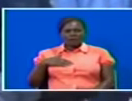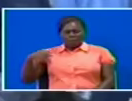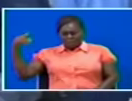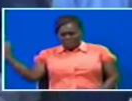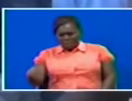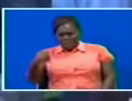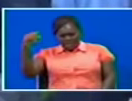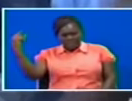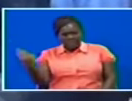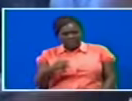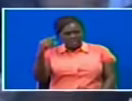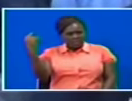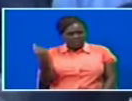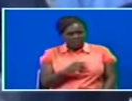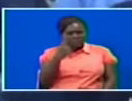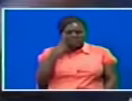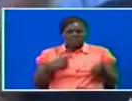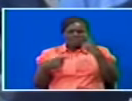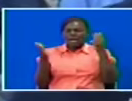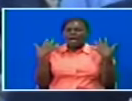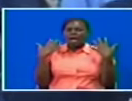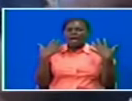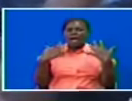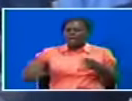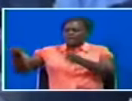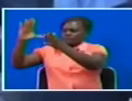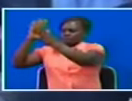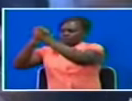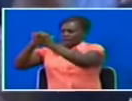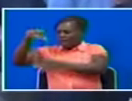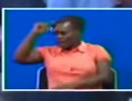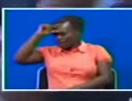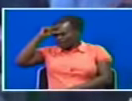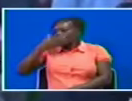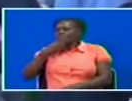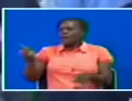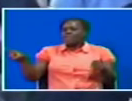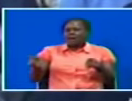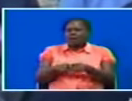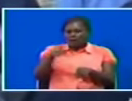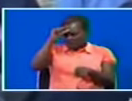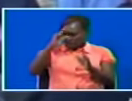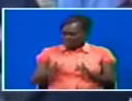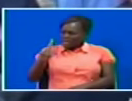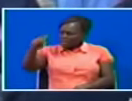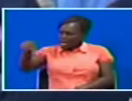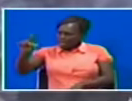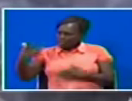viboko, walimwagiwa tear gas na serikali ya Jubilee na ndugu yetu Mvurya, ni sawa ama ni